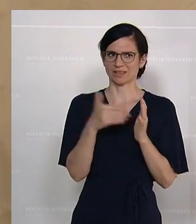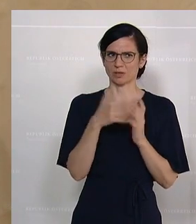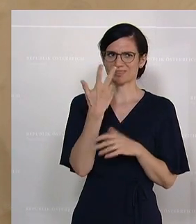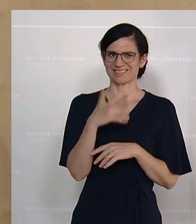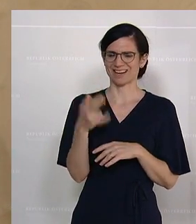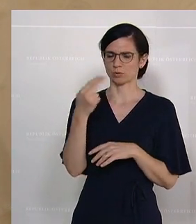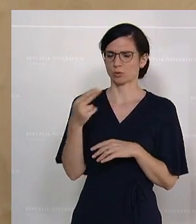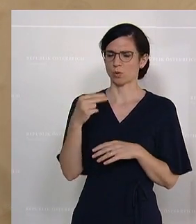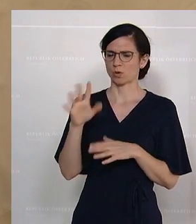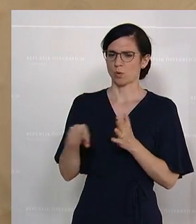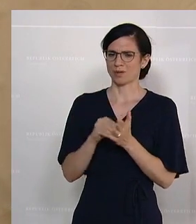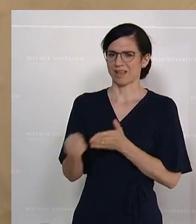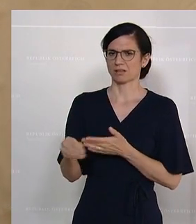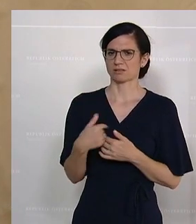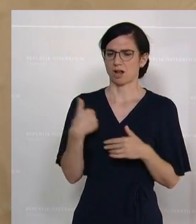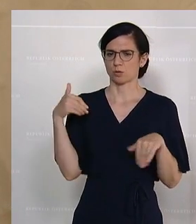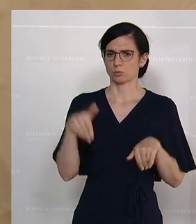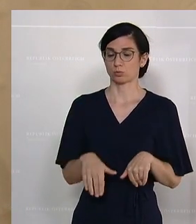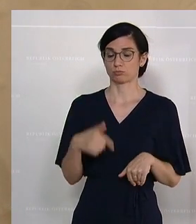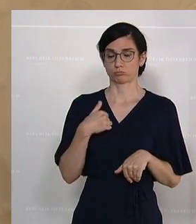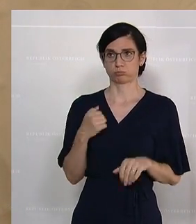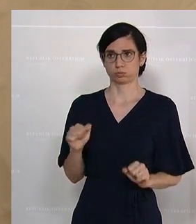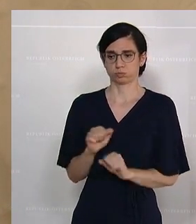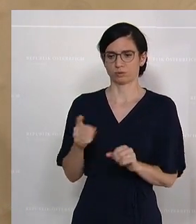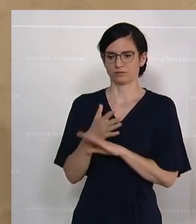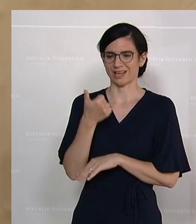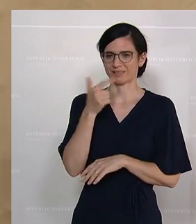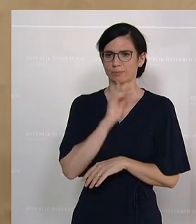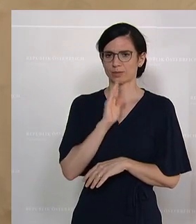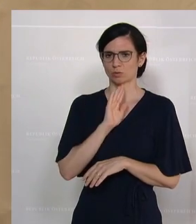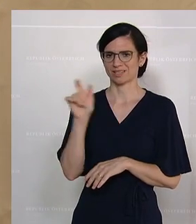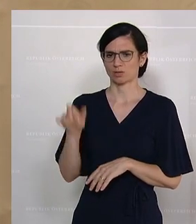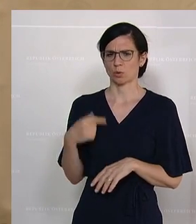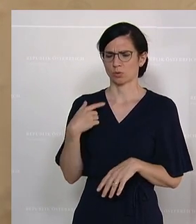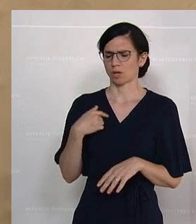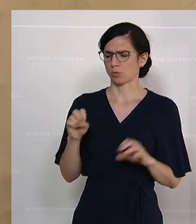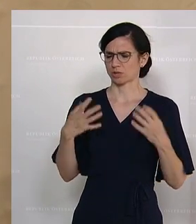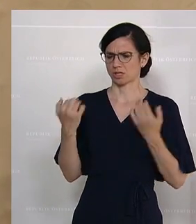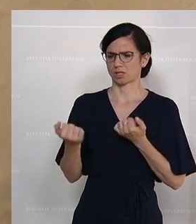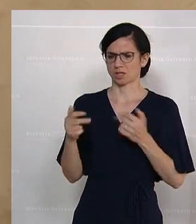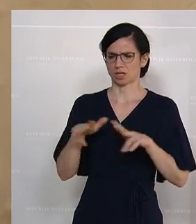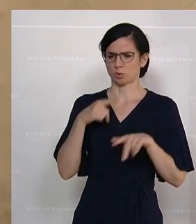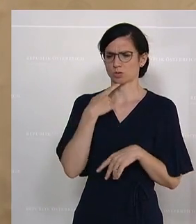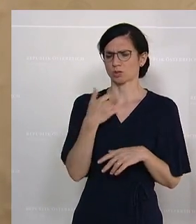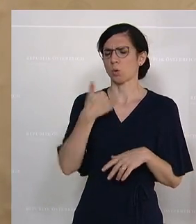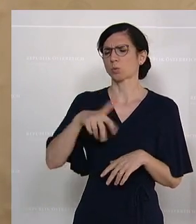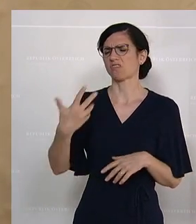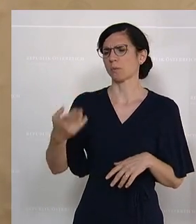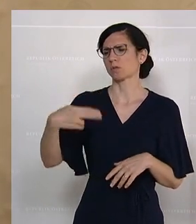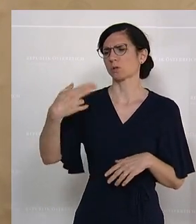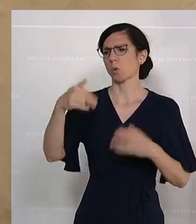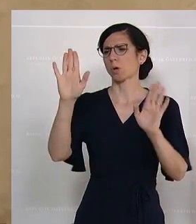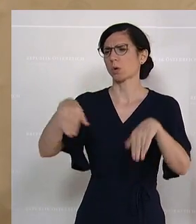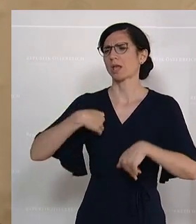nachzahlung 2300 euro nachzahlen für pensionistinnen und darauf einmal sollte die regierung da könne man nichts tun da kriegst 150 euro liebe